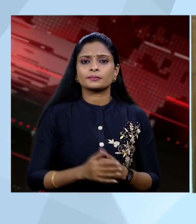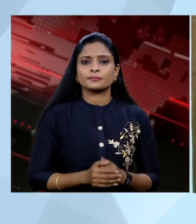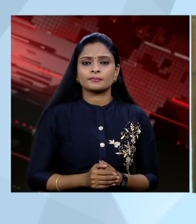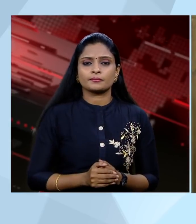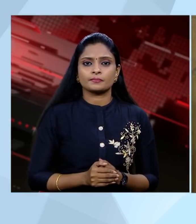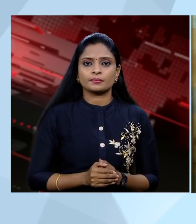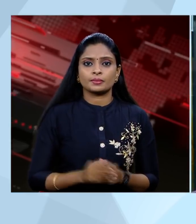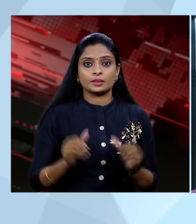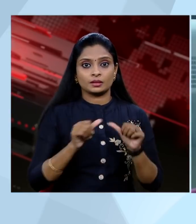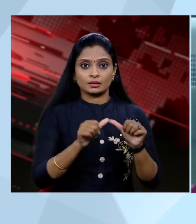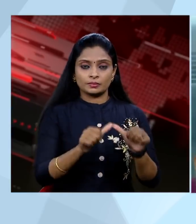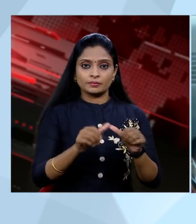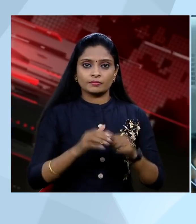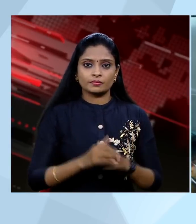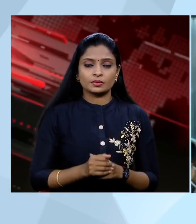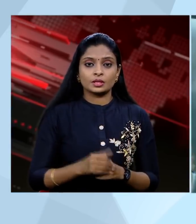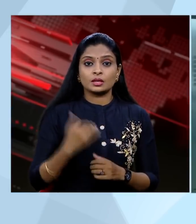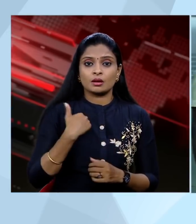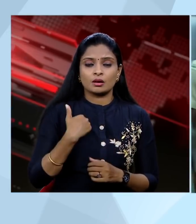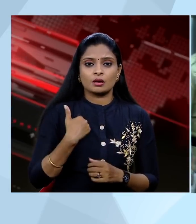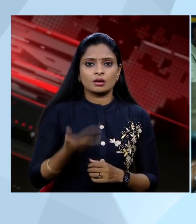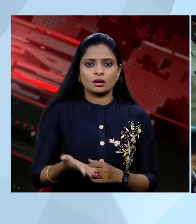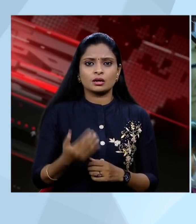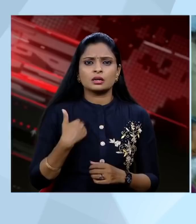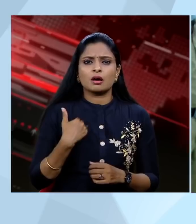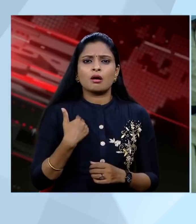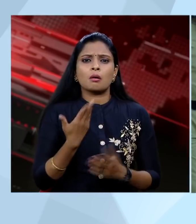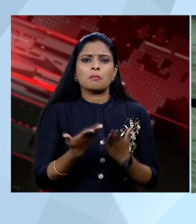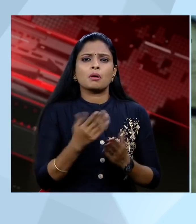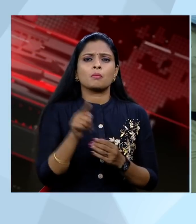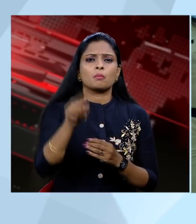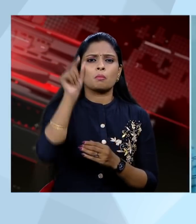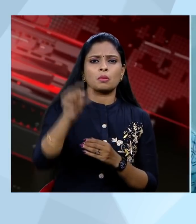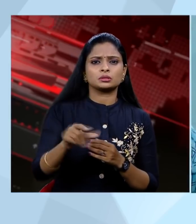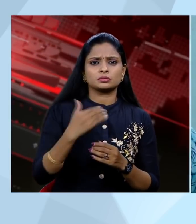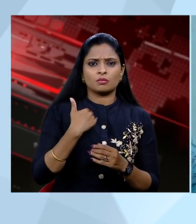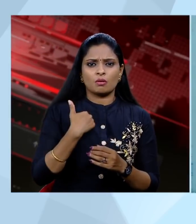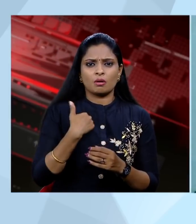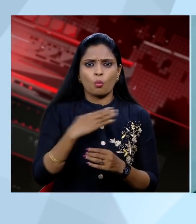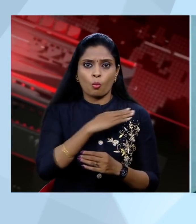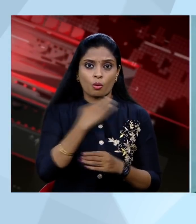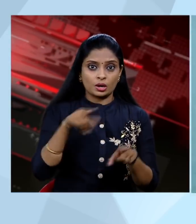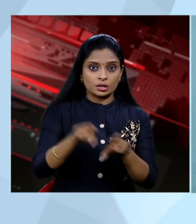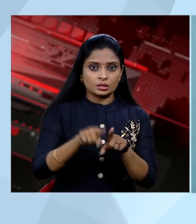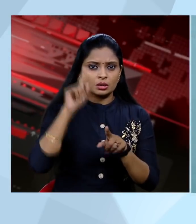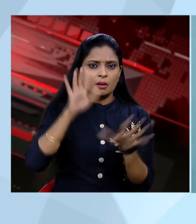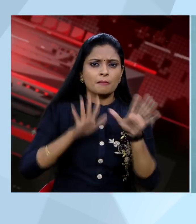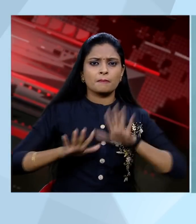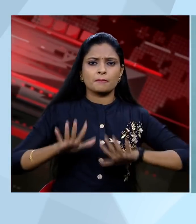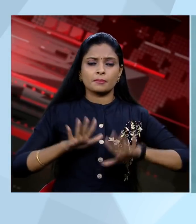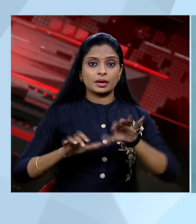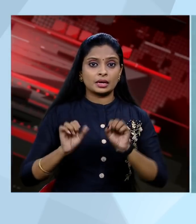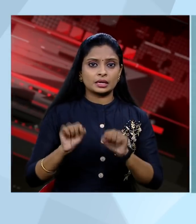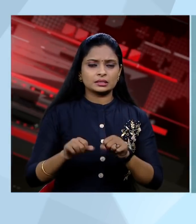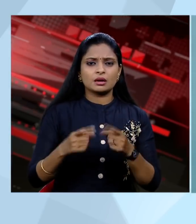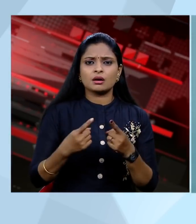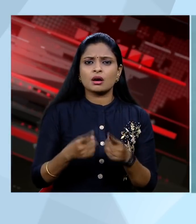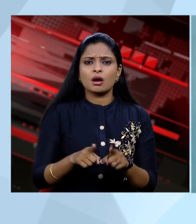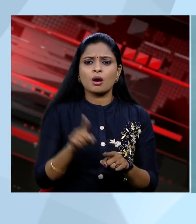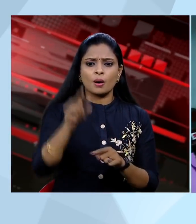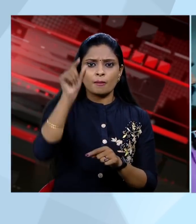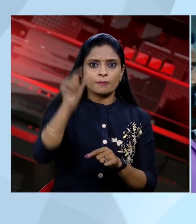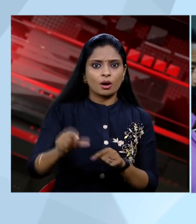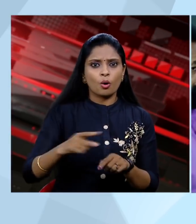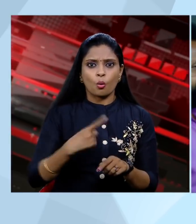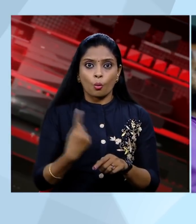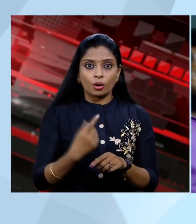പറയുന്നോണ്ട് ഉദ്ദേശിക്കുന്നതെന്ന് പറഞ്ഞിപ്പോ ഞാൻ, എനിക്ക് ടി വി പ്രസാദിനോട് ഒരു വൈരാഗ്യമുണ്ട്. പ്രസാദിനാണ് ഞാൻ യഥാർത്ഥത്തിൽ തട്ടാൻ ഉദ്ദേശിക്കുന്നതെങ്കിൽ പ്രസാദിനെ മാത്രം